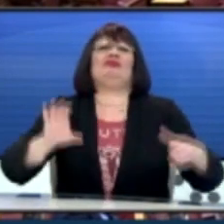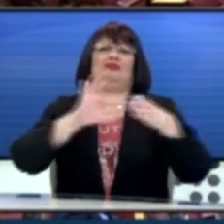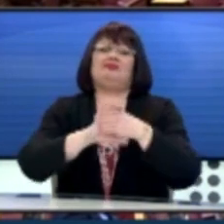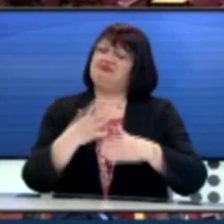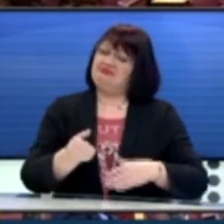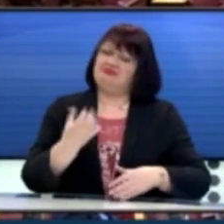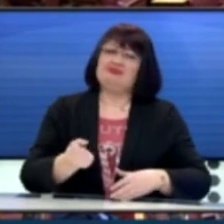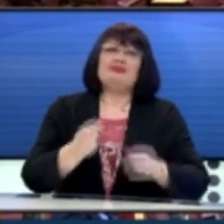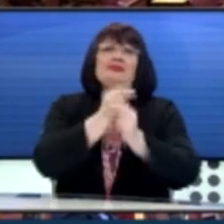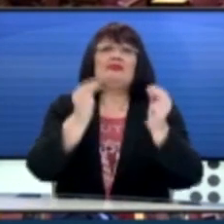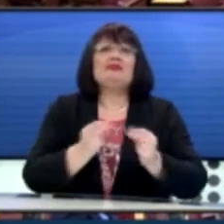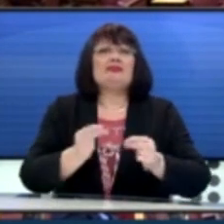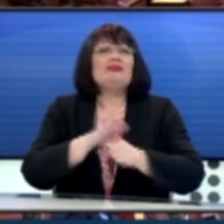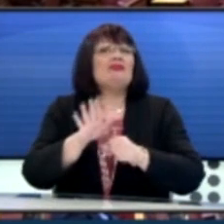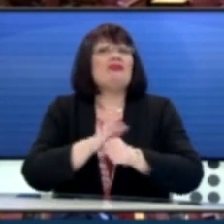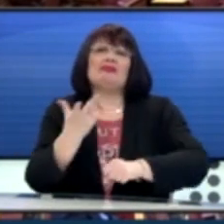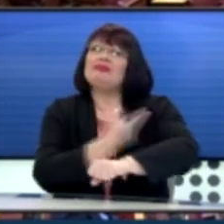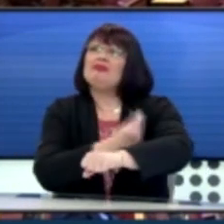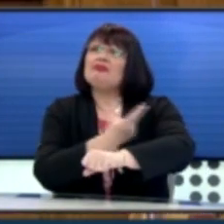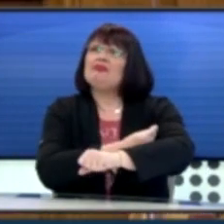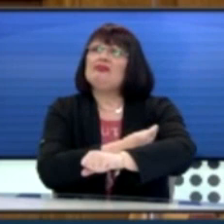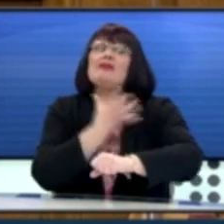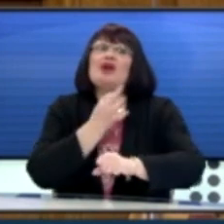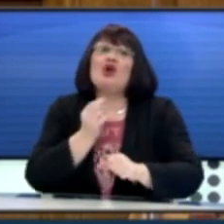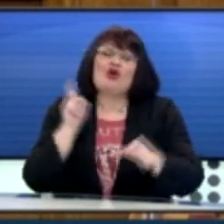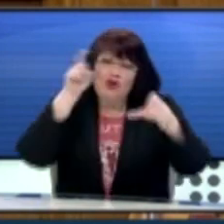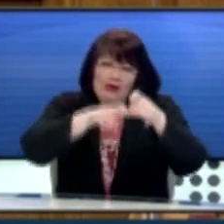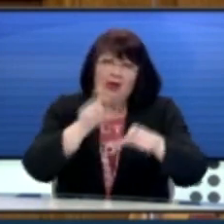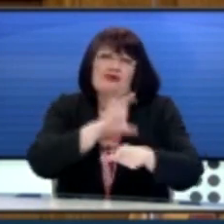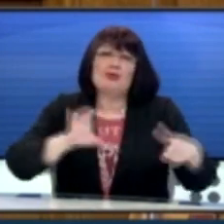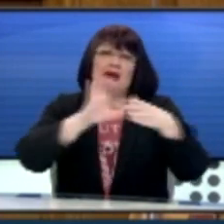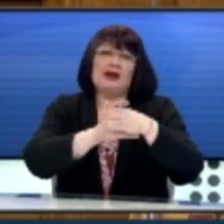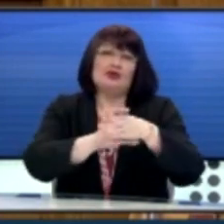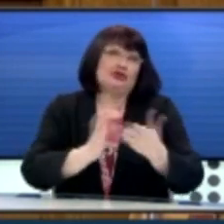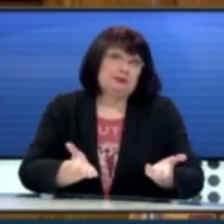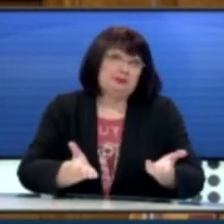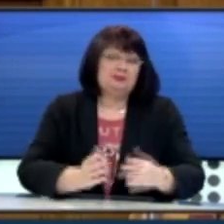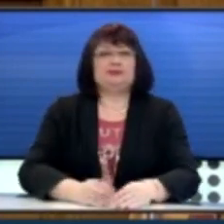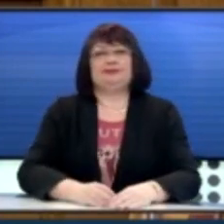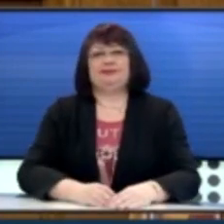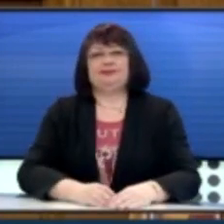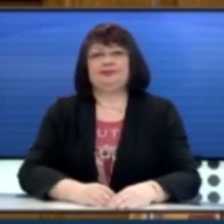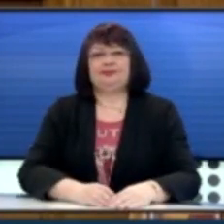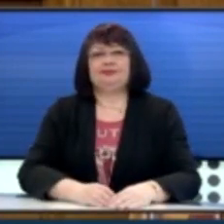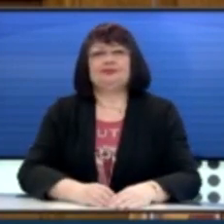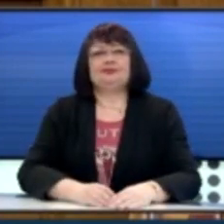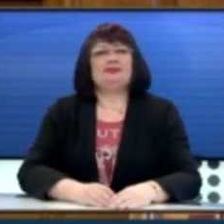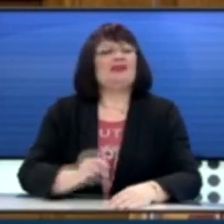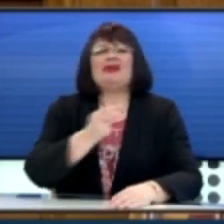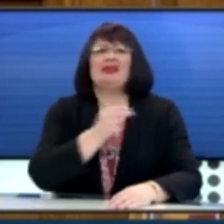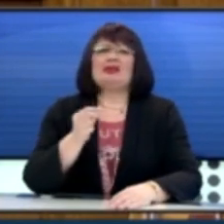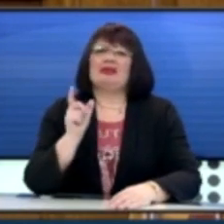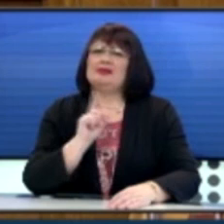Ένωση. Και τελικά δεν έχουμε επαρκή εμβόλια επειδή είμαστε στην Ευρωπαϊκή Ένωση. Και εδώ δεν είναι